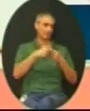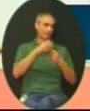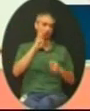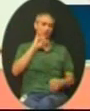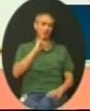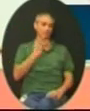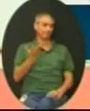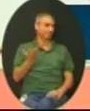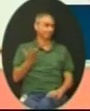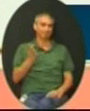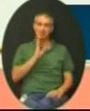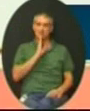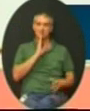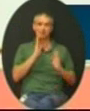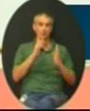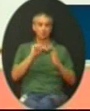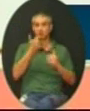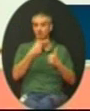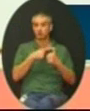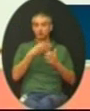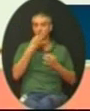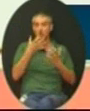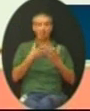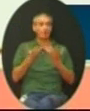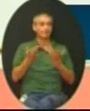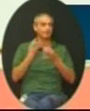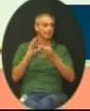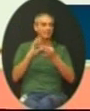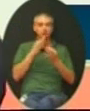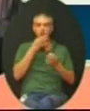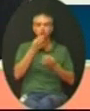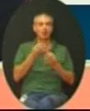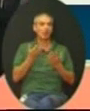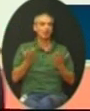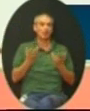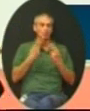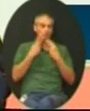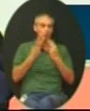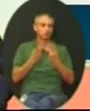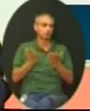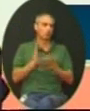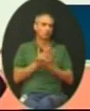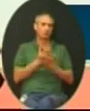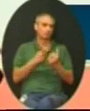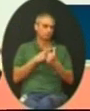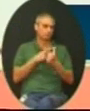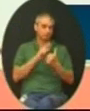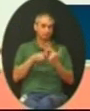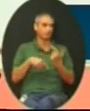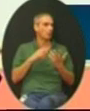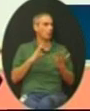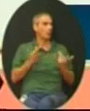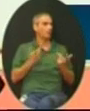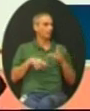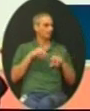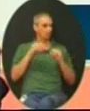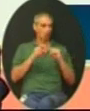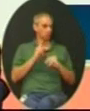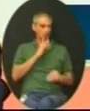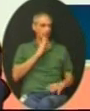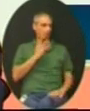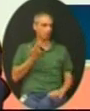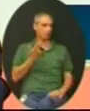שי, הדבר הזה מאוד בעייתי. ראשית, במשאל עם, הניסוח של השאלה הרבה פעמים קובע את התוצאה. דבר ראשון. דבר שני, האיטי של משאל עם. למה? בבחירות זה לא